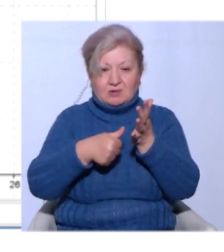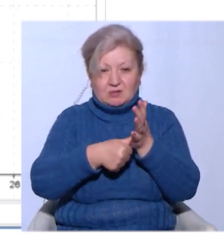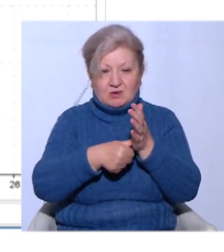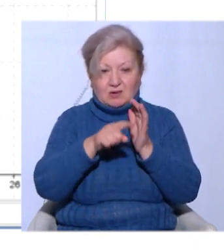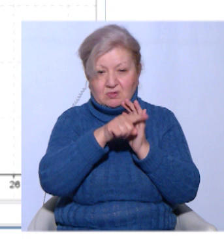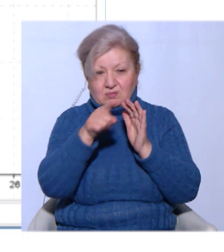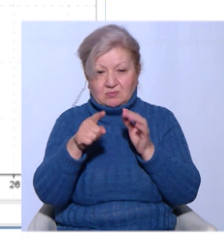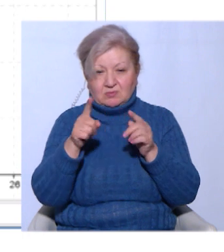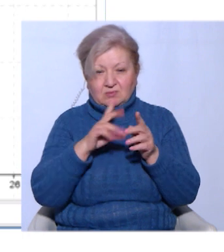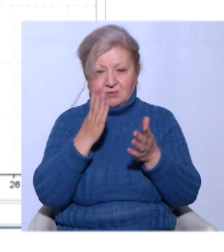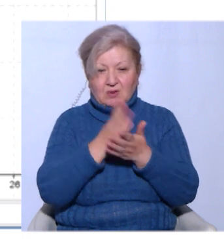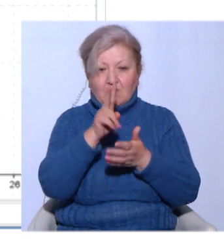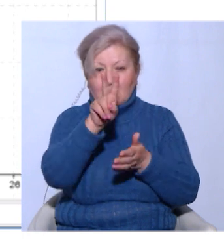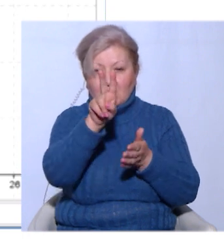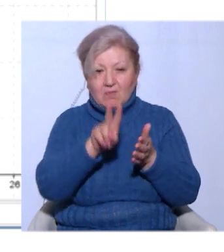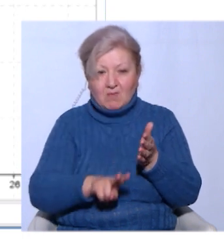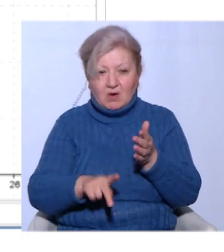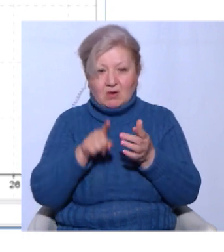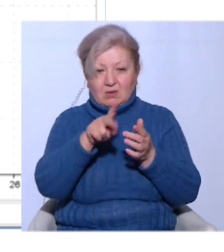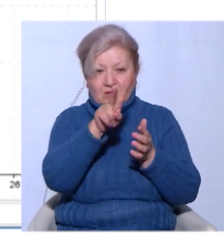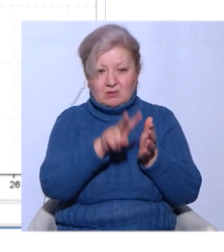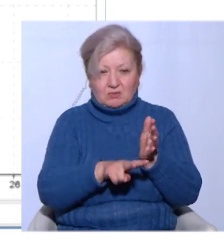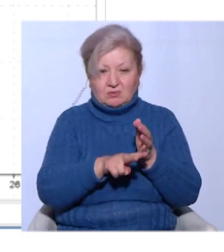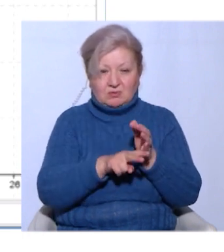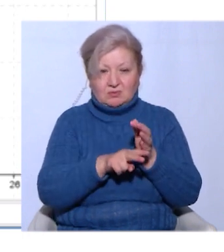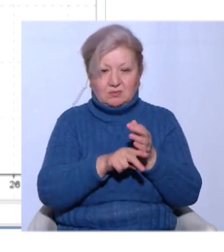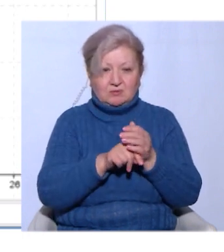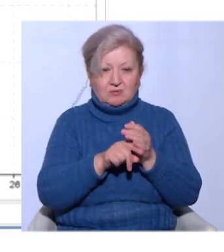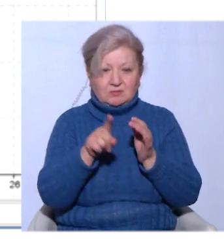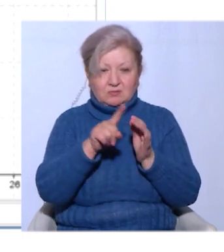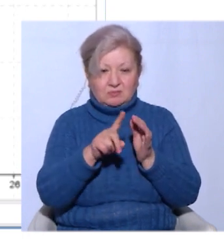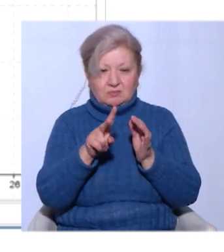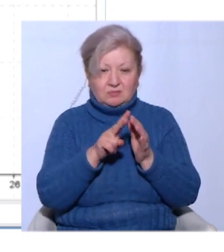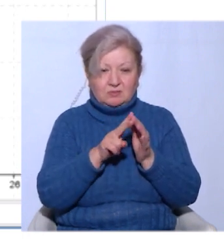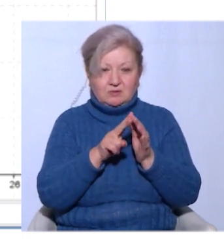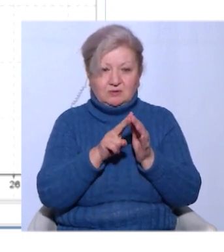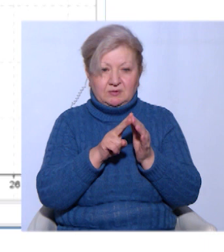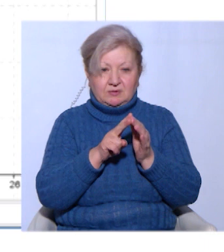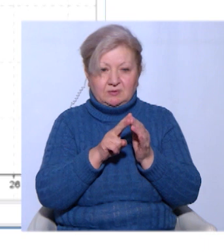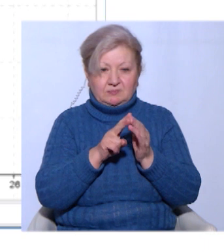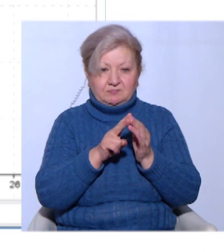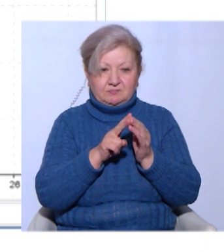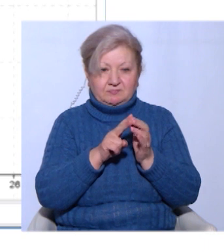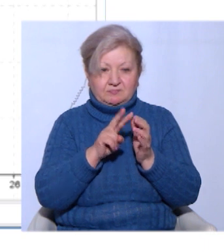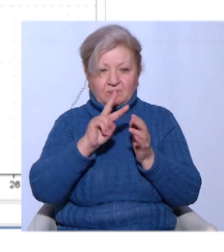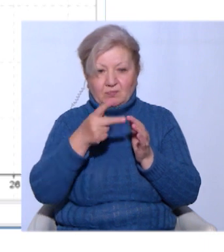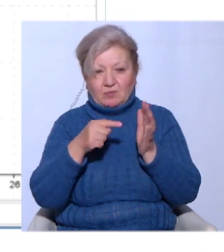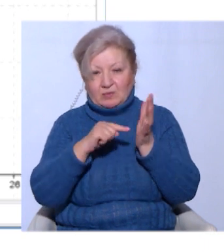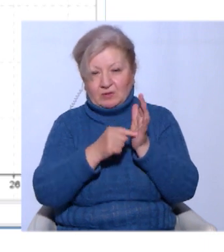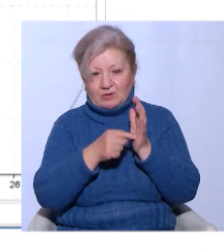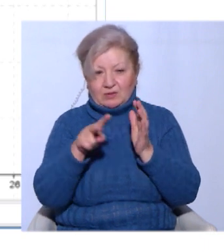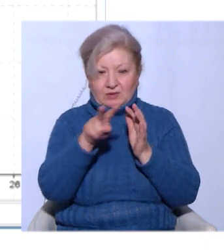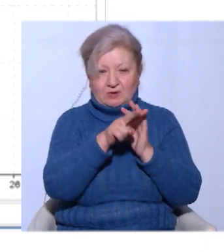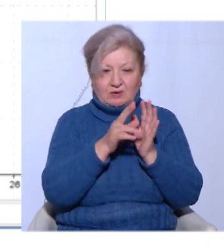ისევ დამხმარე წრფები, პარალელური წრფე გავაოლოთ ამ წერტილიდან ამ ვექტორის პარალელური და ამ